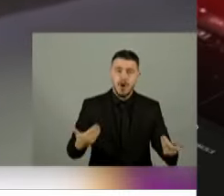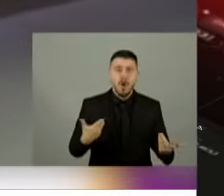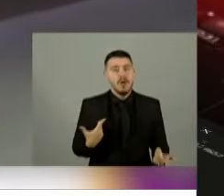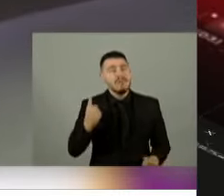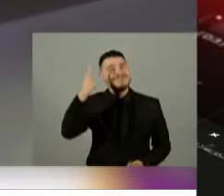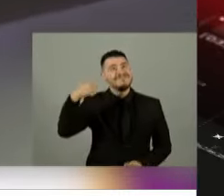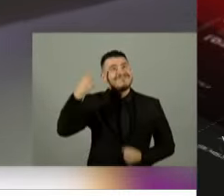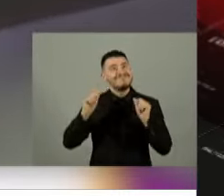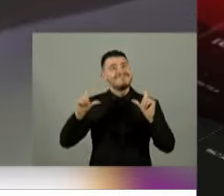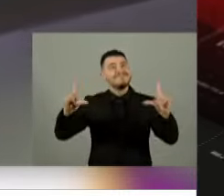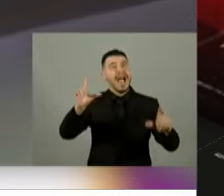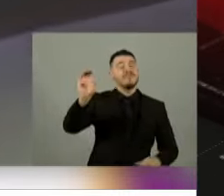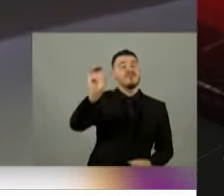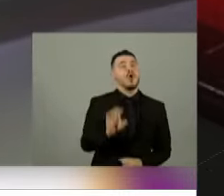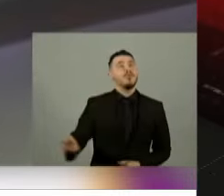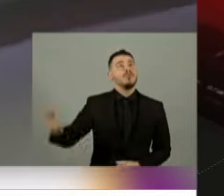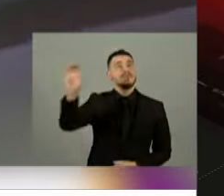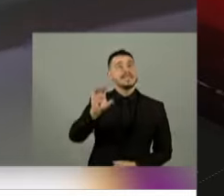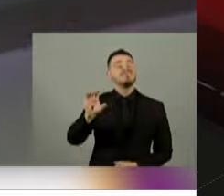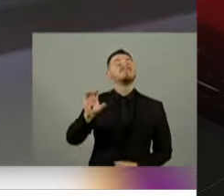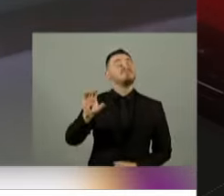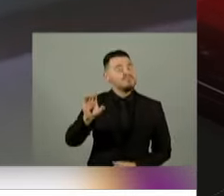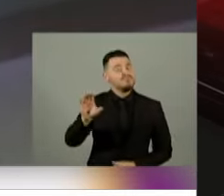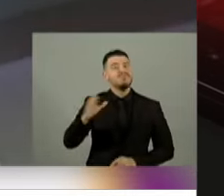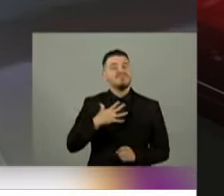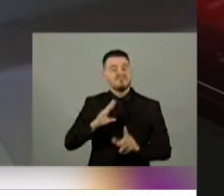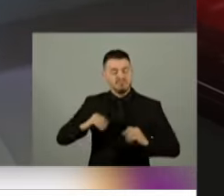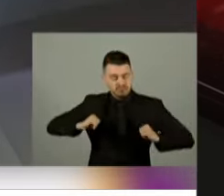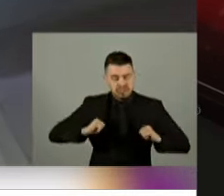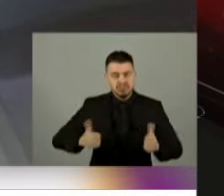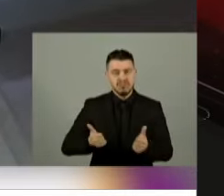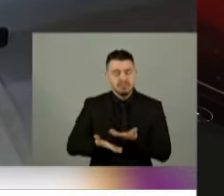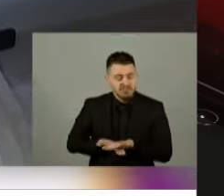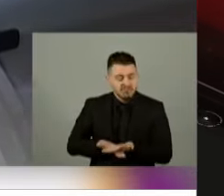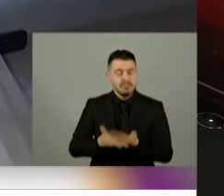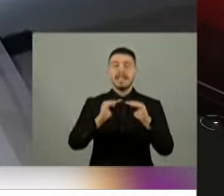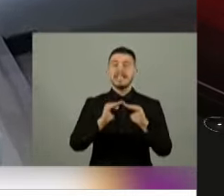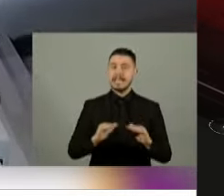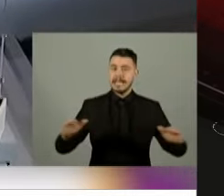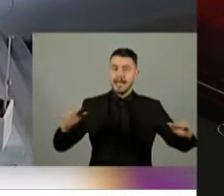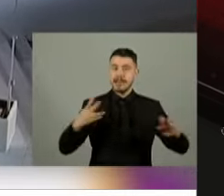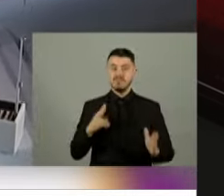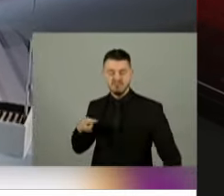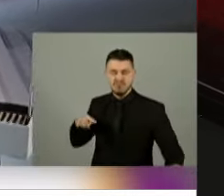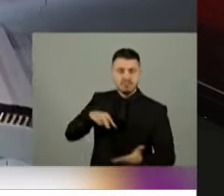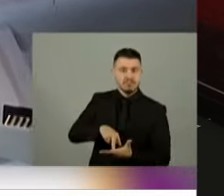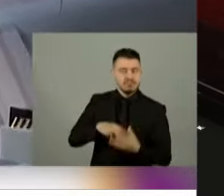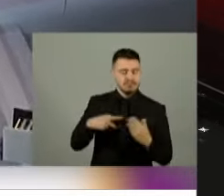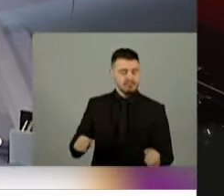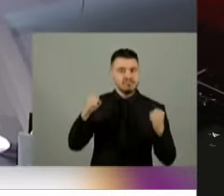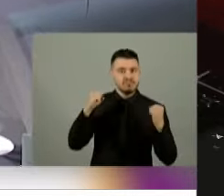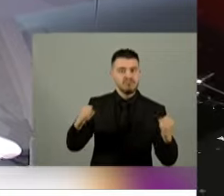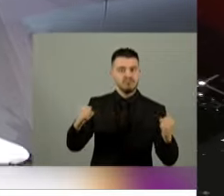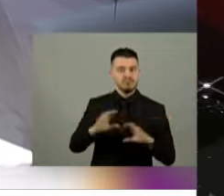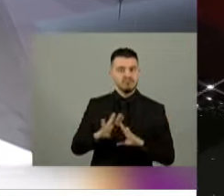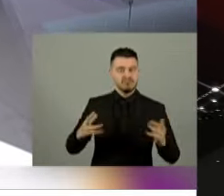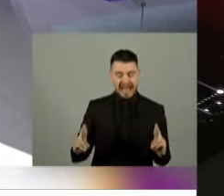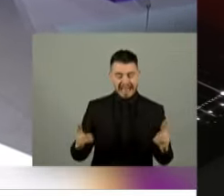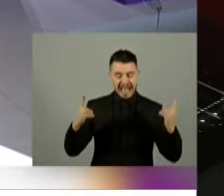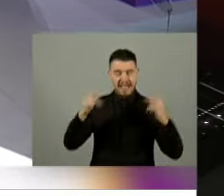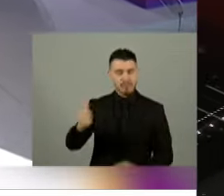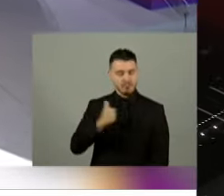να κάνει μια σοβαρή στρατηγική τοποθέτηση και ανασυγκρότηση. Έχει φθαρεί όμως τόσο πολύ το brand name, έχει φθαρεί τόσο πολύ η